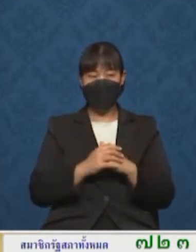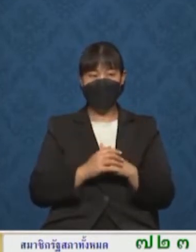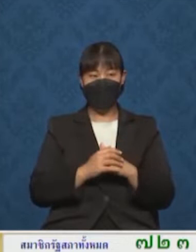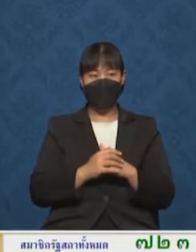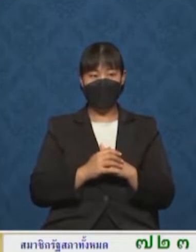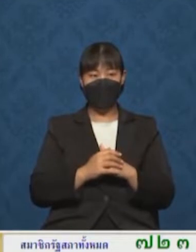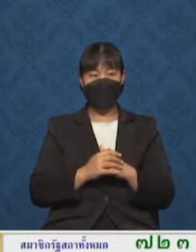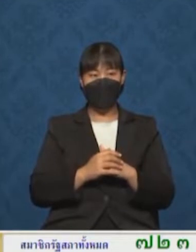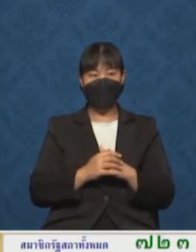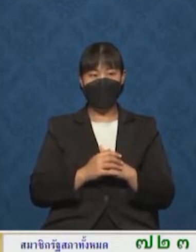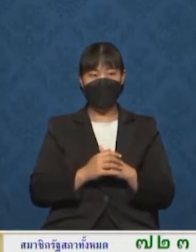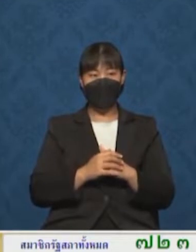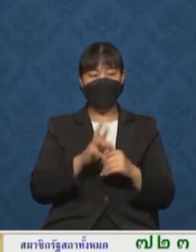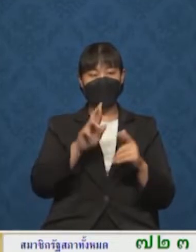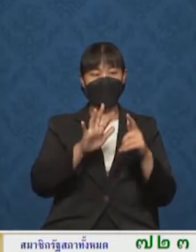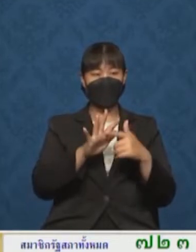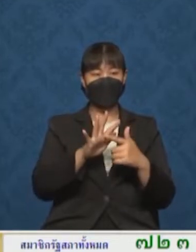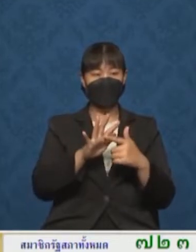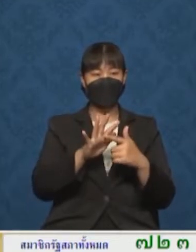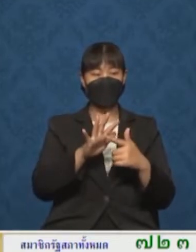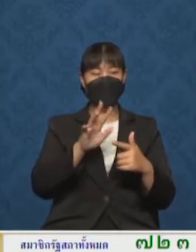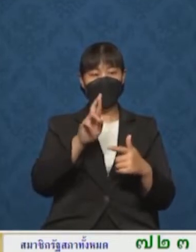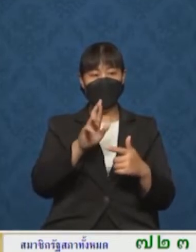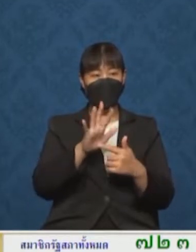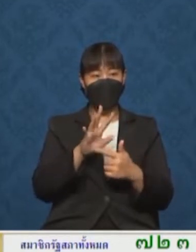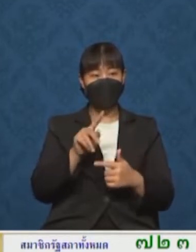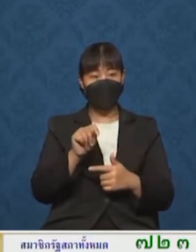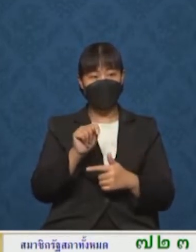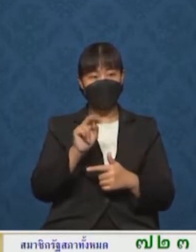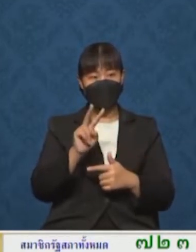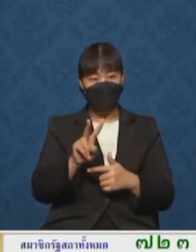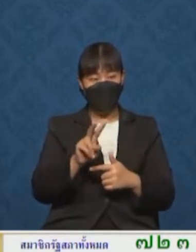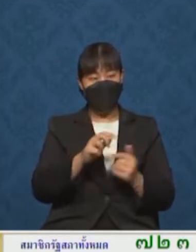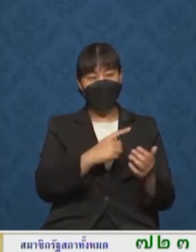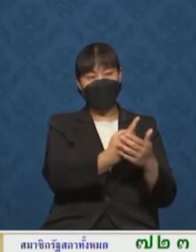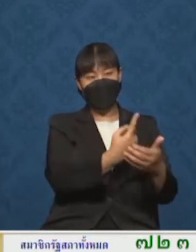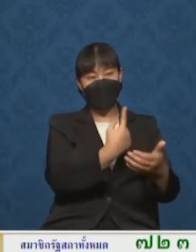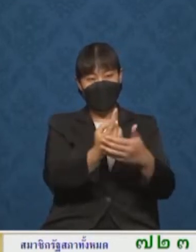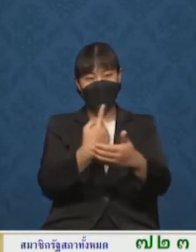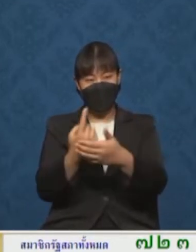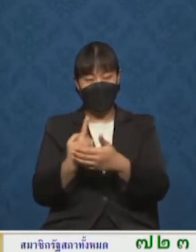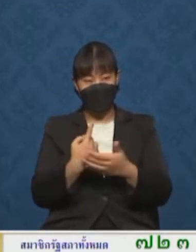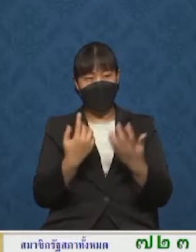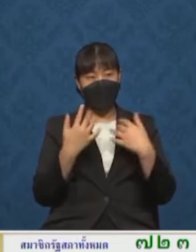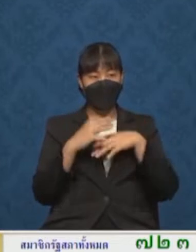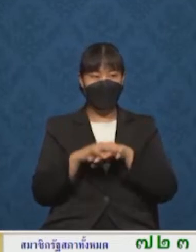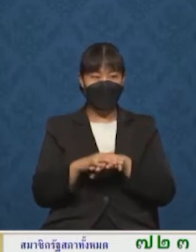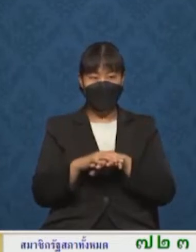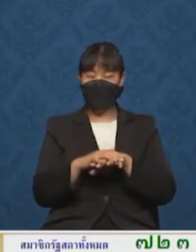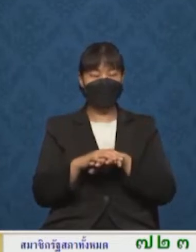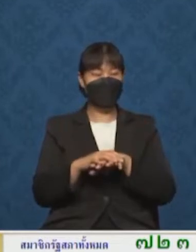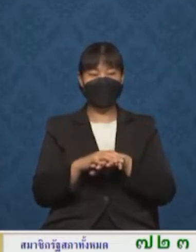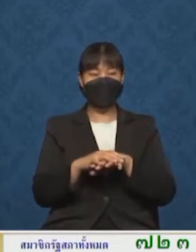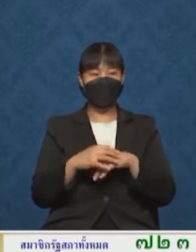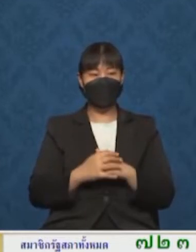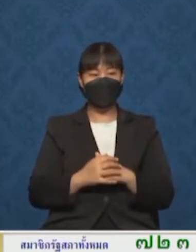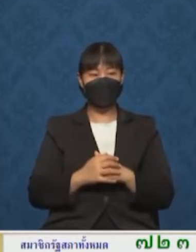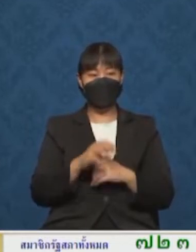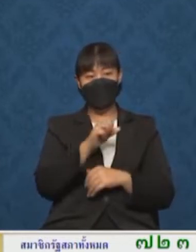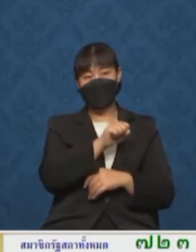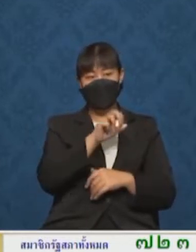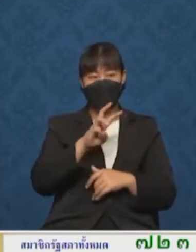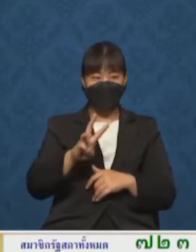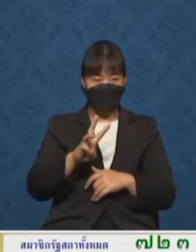เป็นสภาสูงของรัฐ ของสาหษธารัฐอเมริกาเราต่างกตนี้ครับแต่วิธิสมาชิ fiqueiองเร